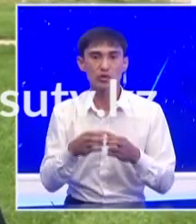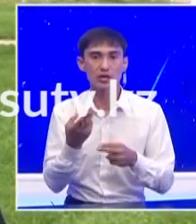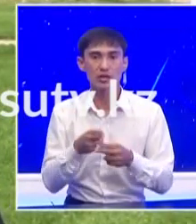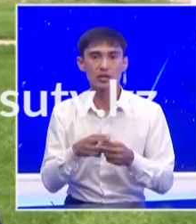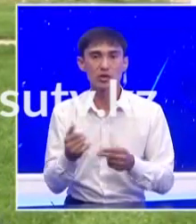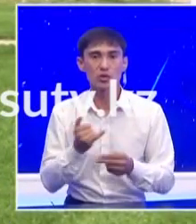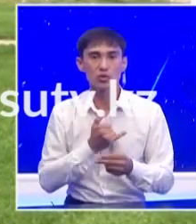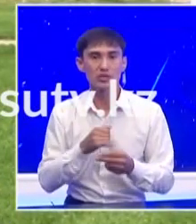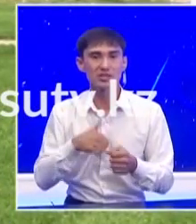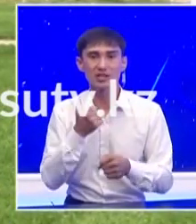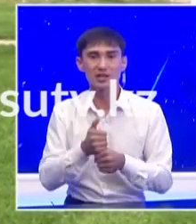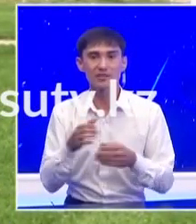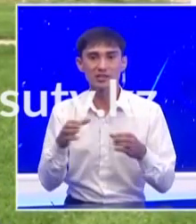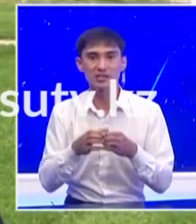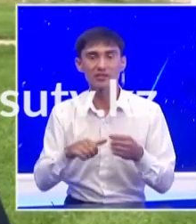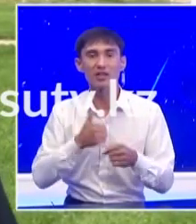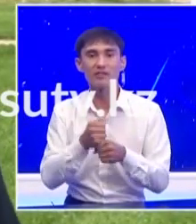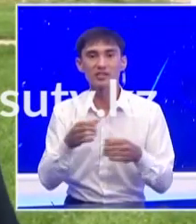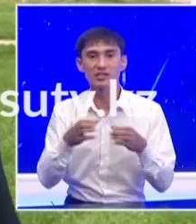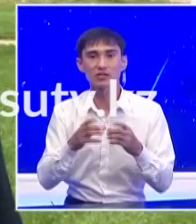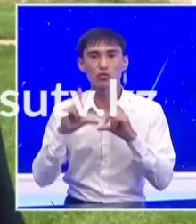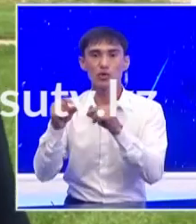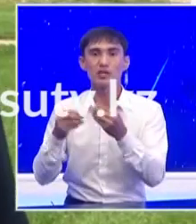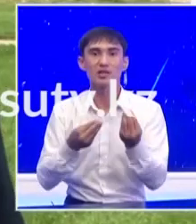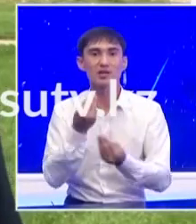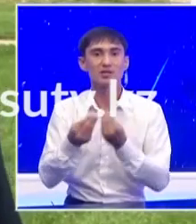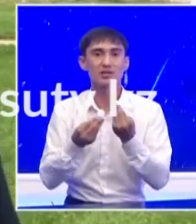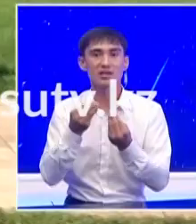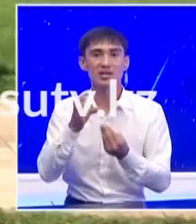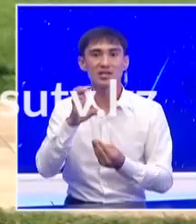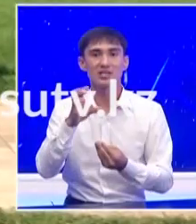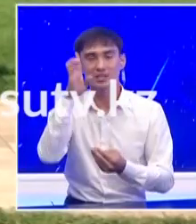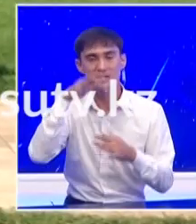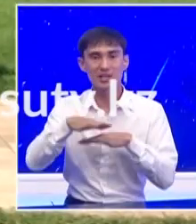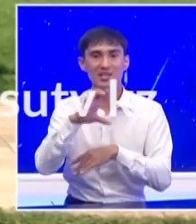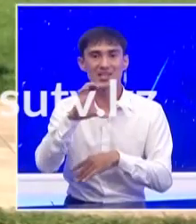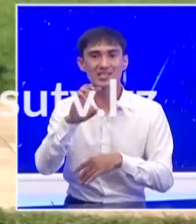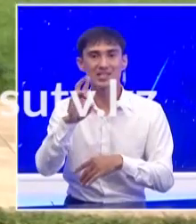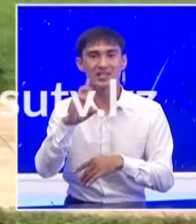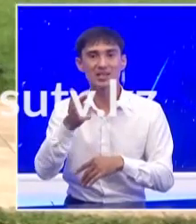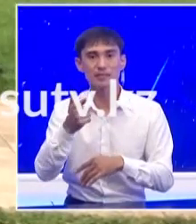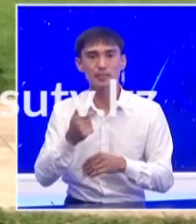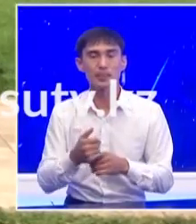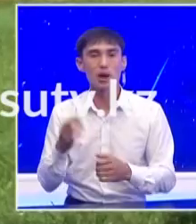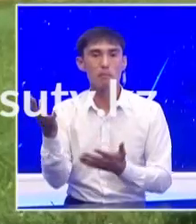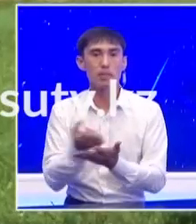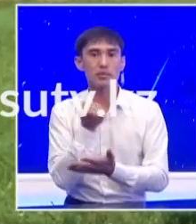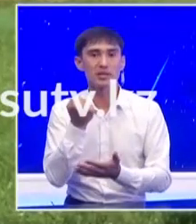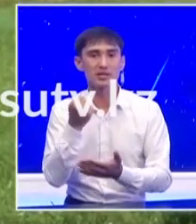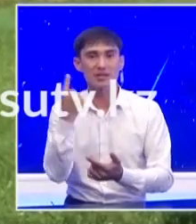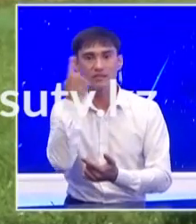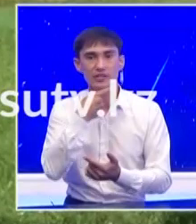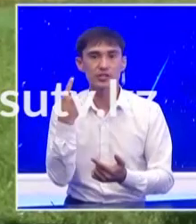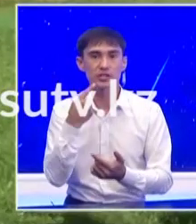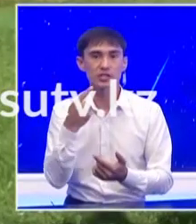это у нас не основной состав. Основной улетел также выступать на игры стран СНГ. Победителем сразу в двух дисциплинах. В личном зачете среди